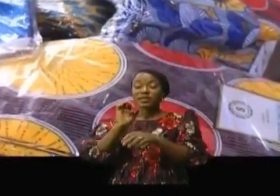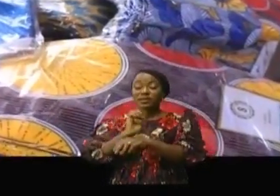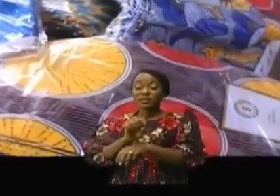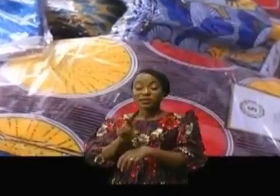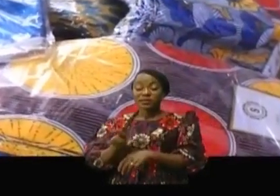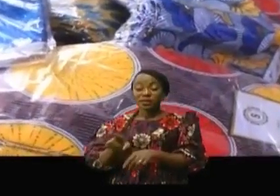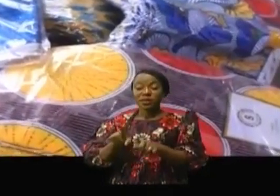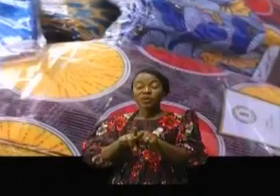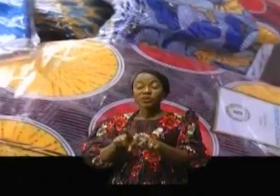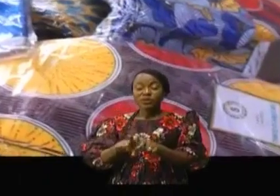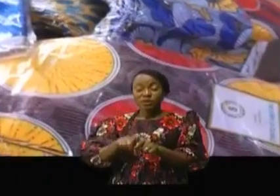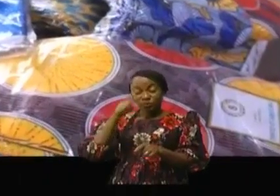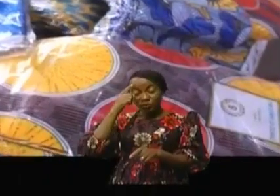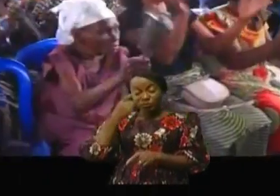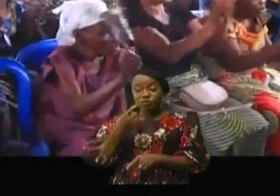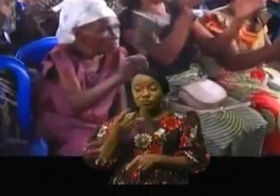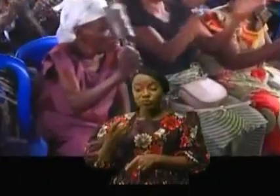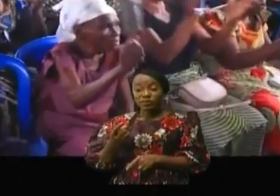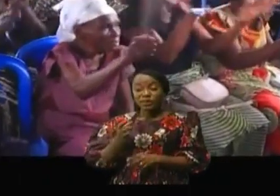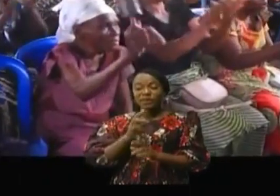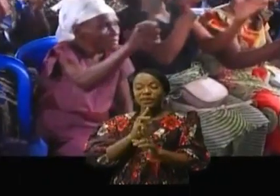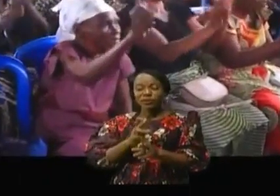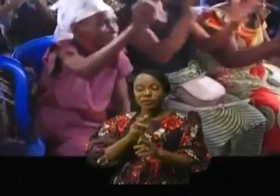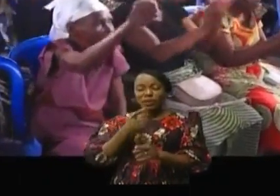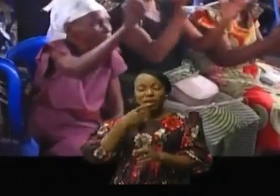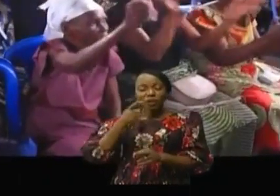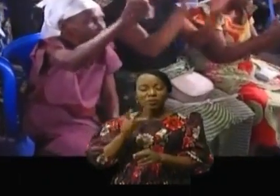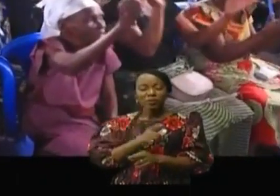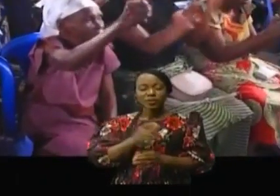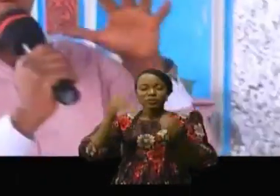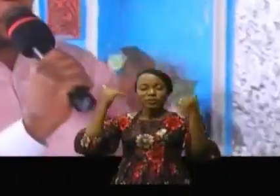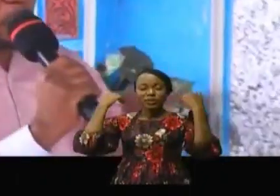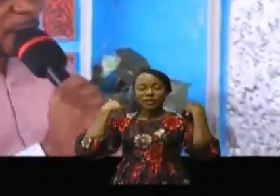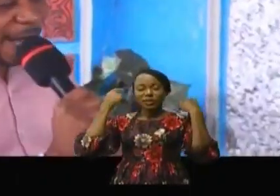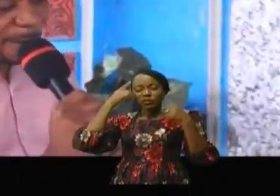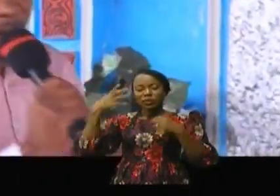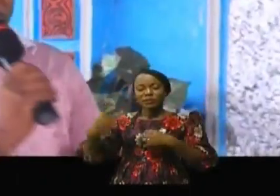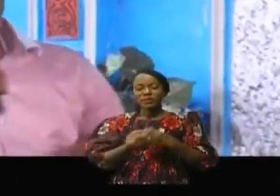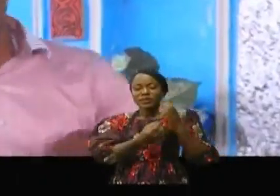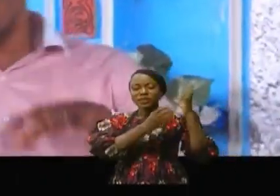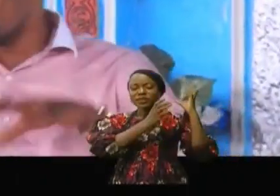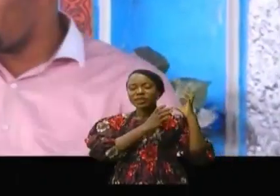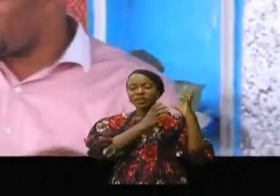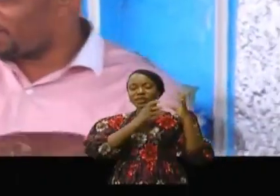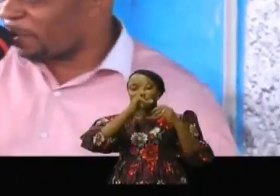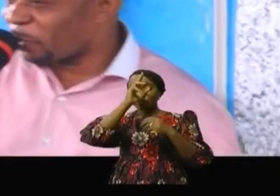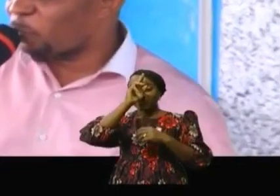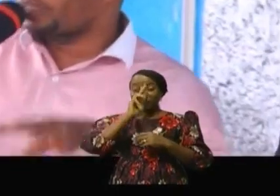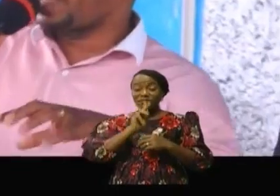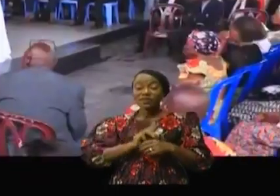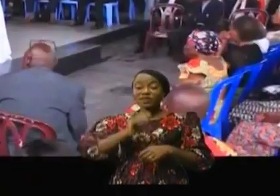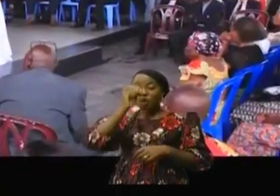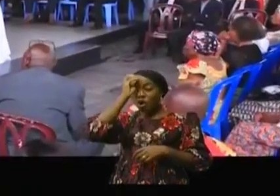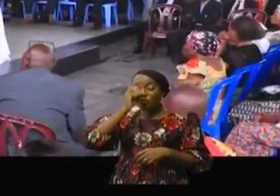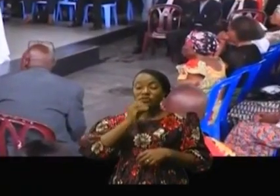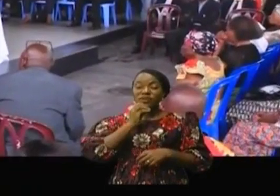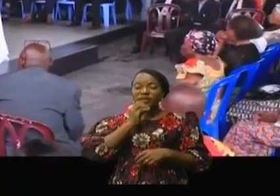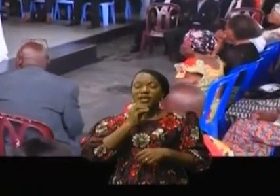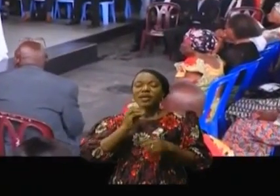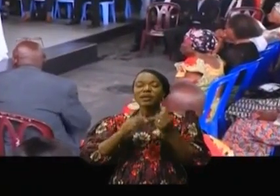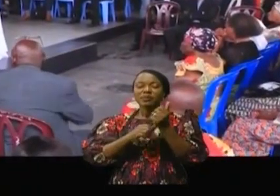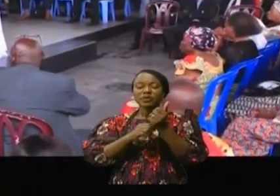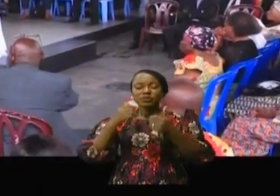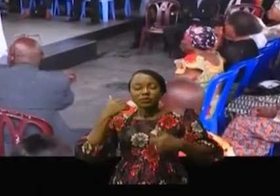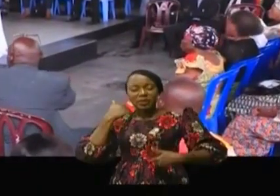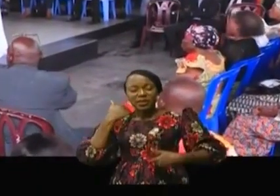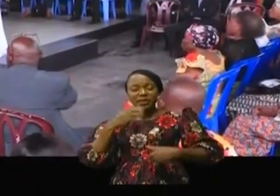Une façon pour lui de répondre à la recommandation du Seigneur sur la prise en charge de veuves, orphelins, malades et prisonniers,